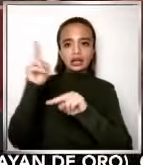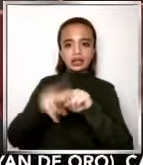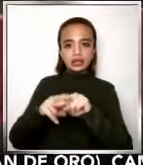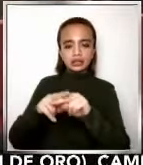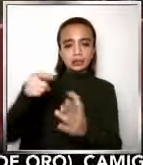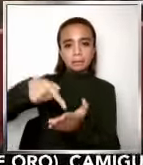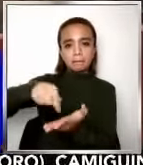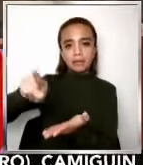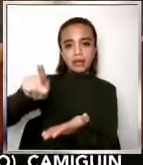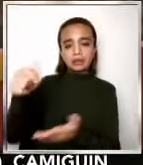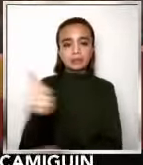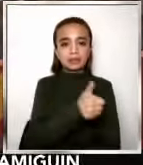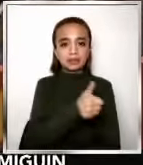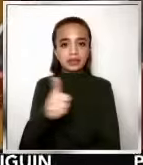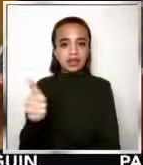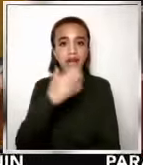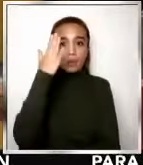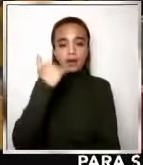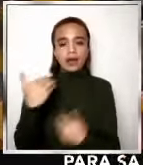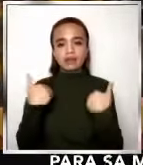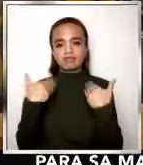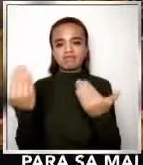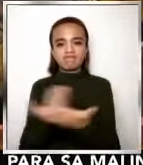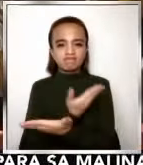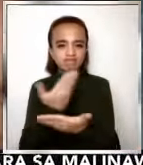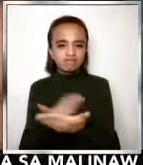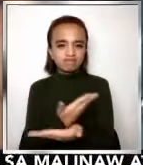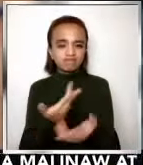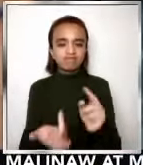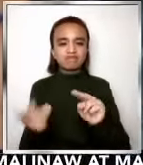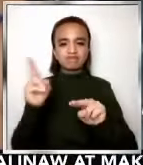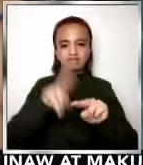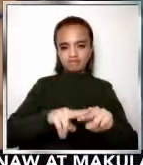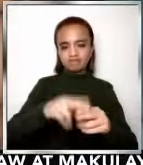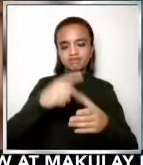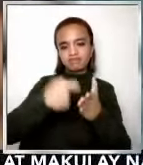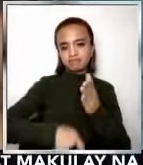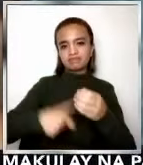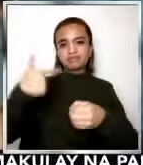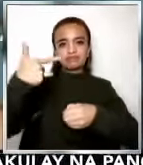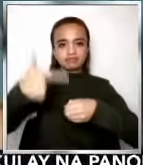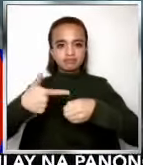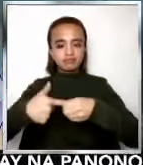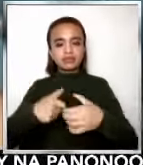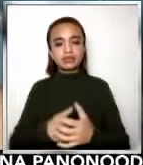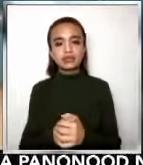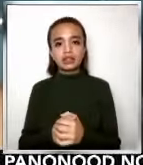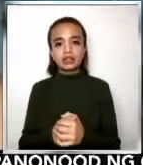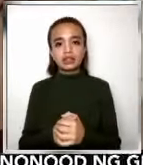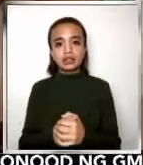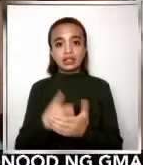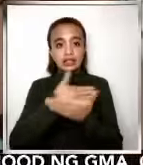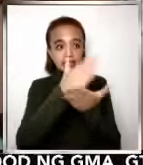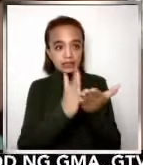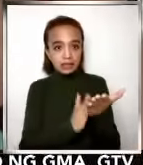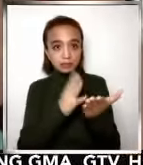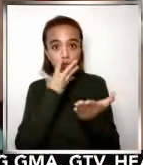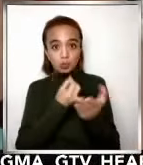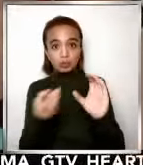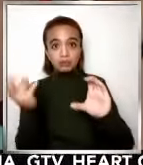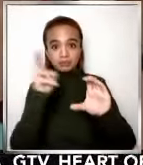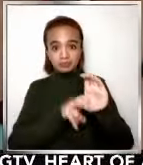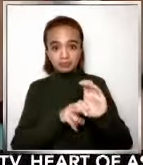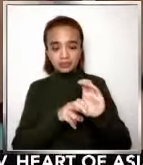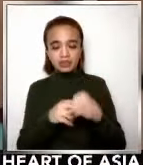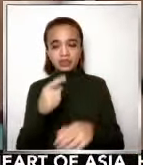na bang panibagong dagdag singil sa presyo ng produktong petrolyo. Ayon sa ilang nakausap naming commuter, wag po sana